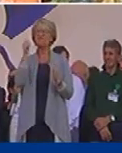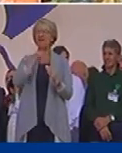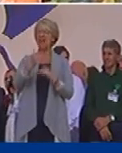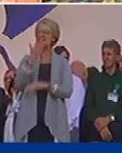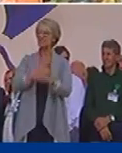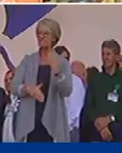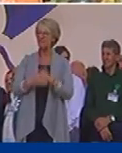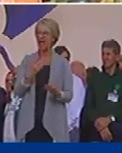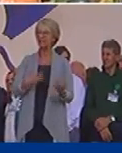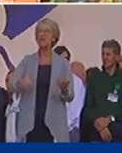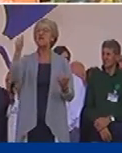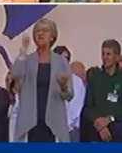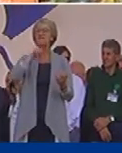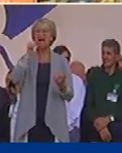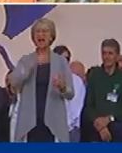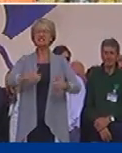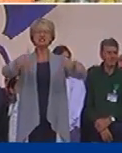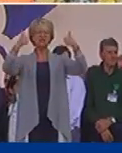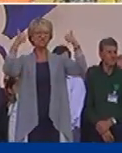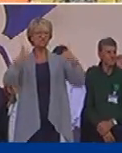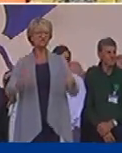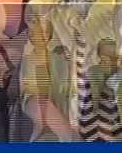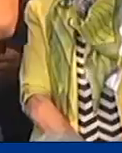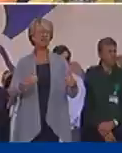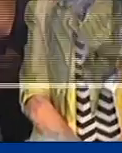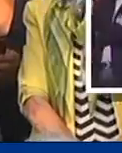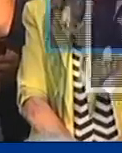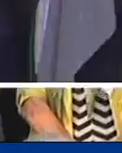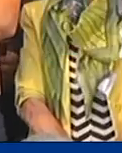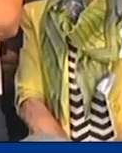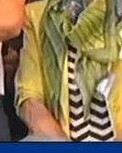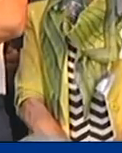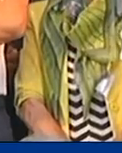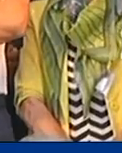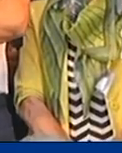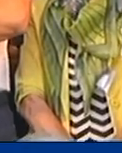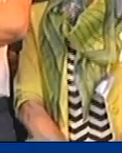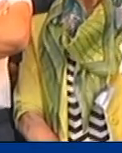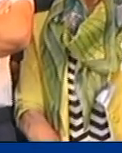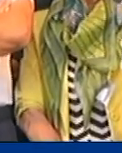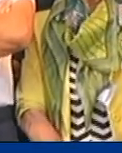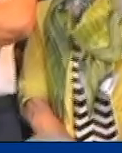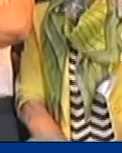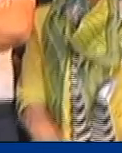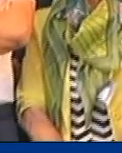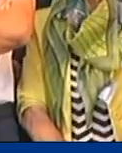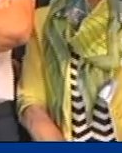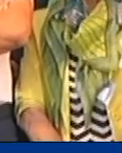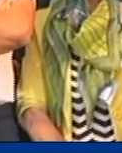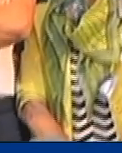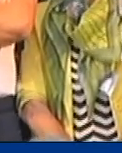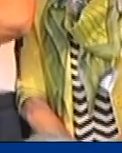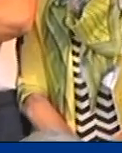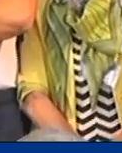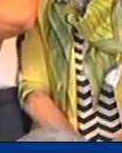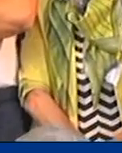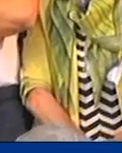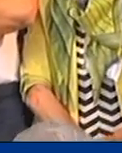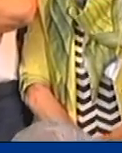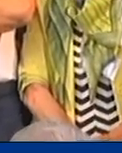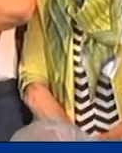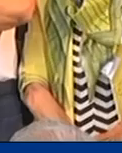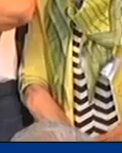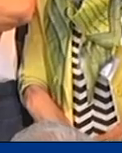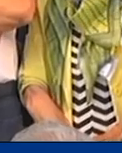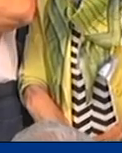invalidi, i falsi testimoni di incidenti stradali, i falsi agricoltori che sono la rovina del Sud che ha voglia di